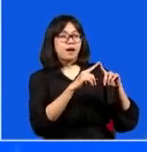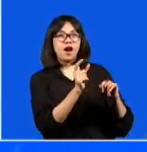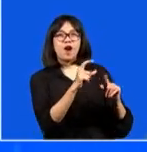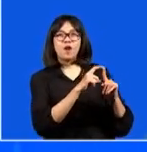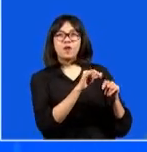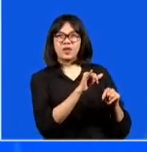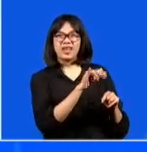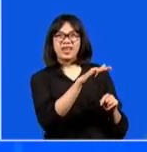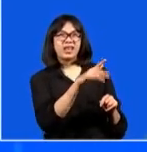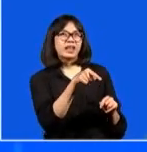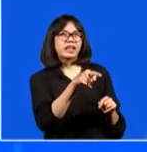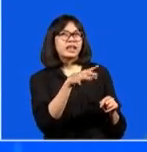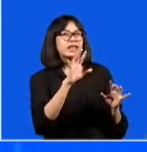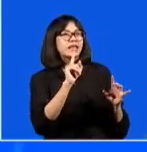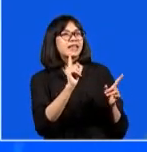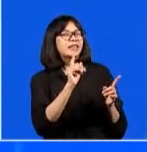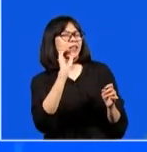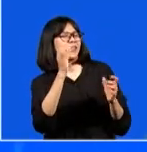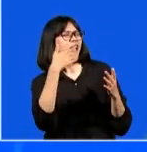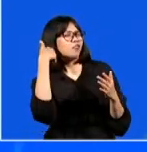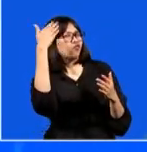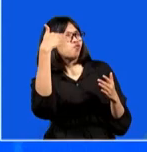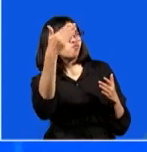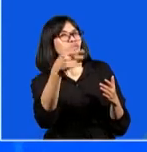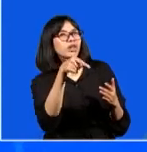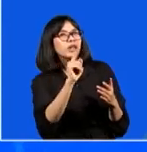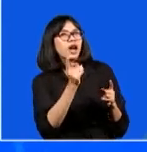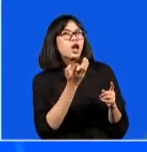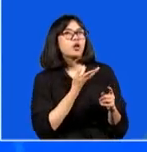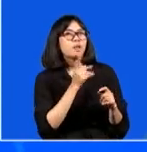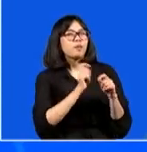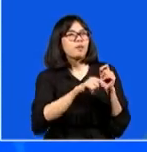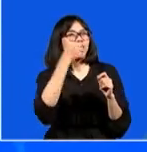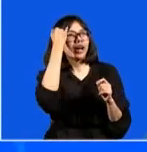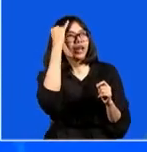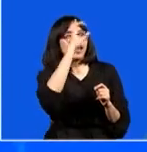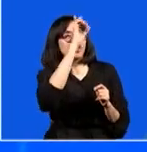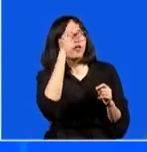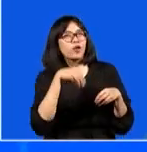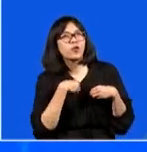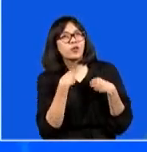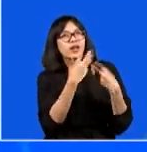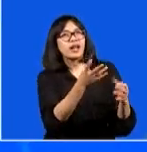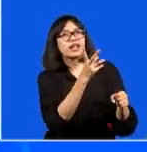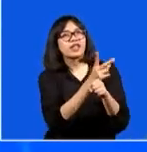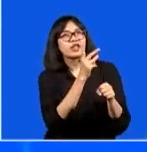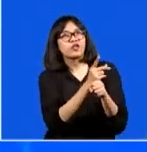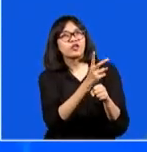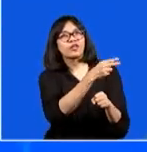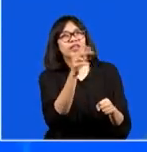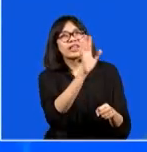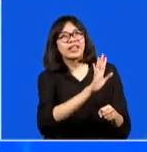kira-kira Apa yang akan terjadi ketika kita berusaha untuk memberikan inovasi kepada para guru yang ada di seluruh Indonesia